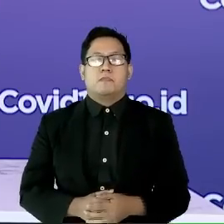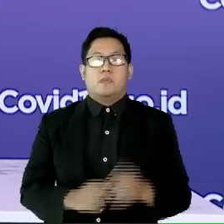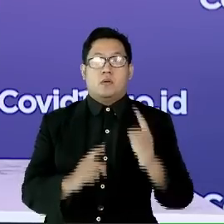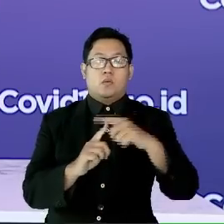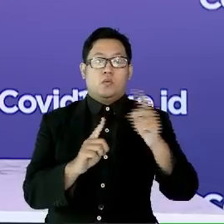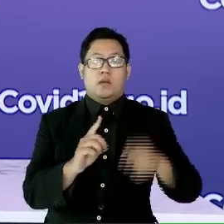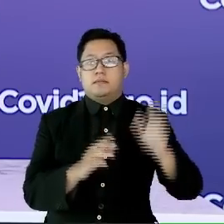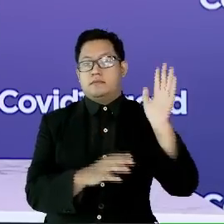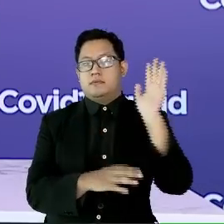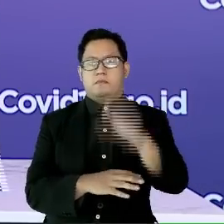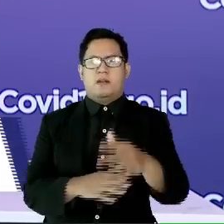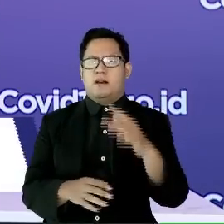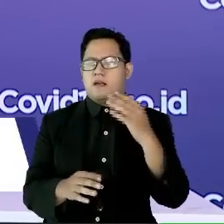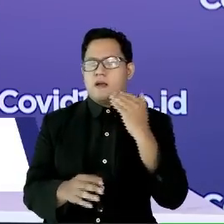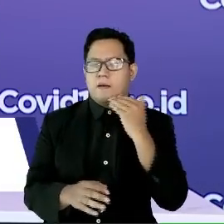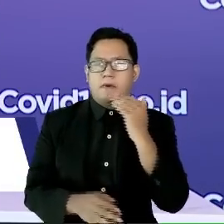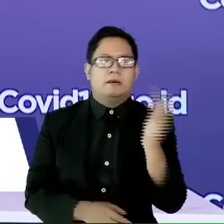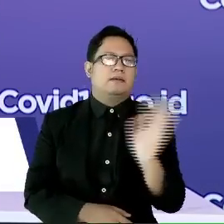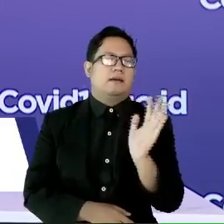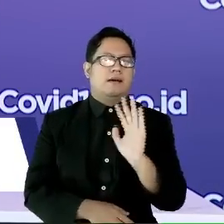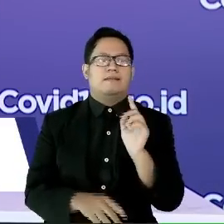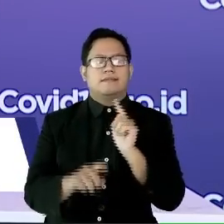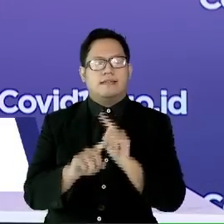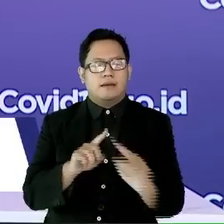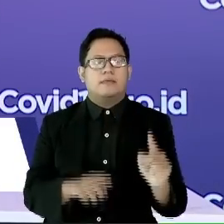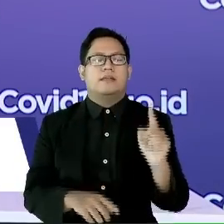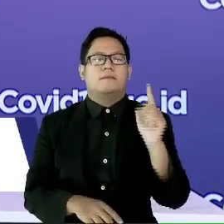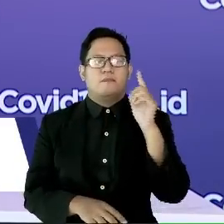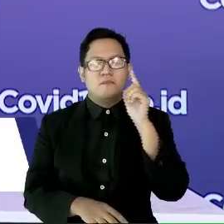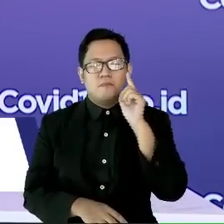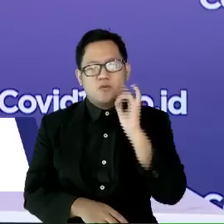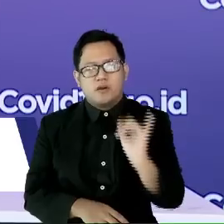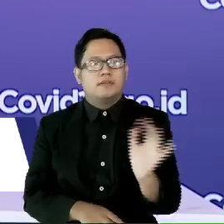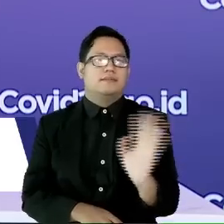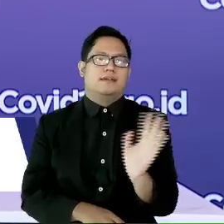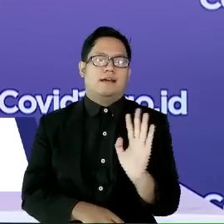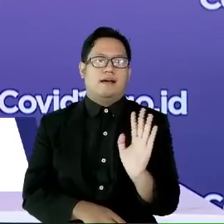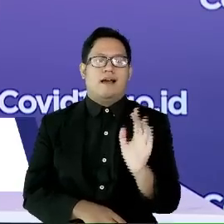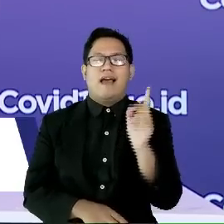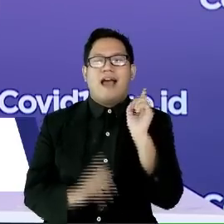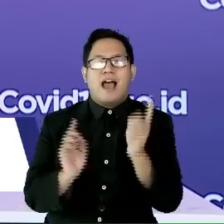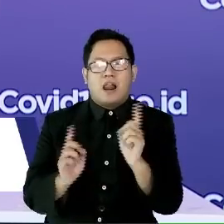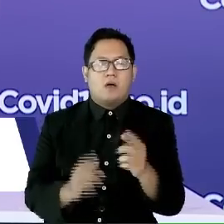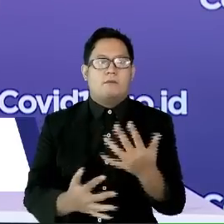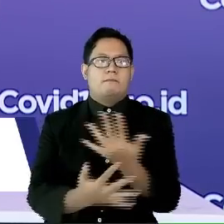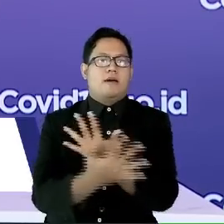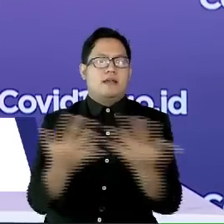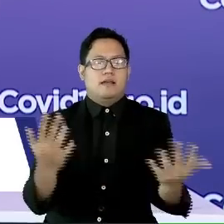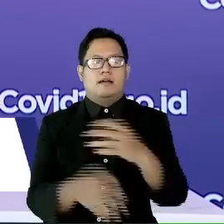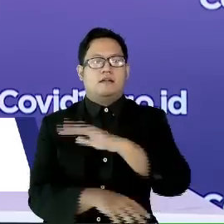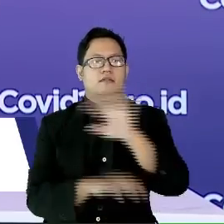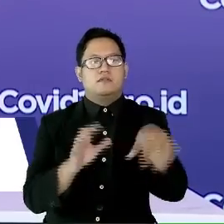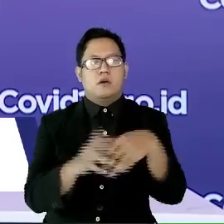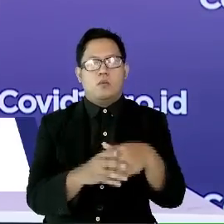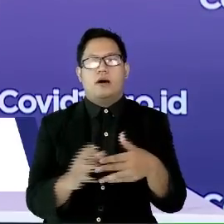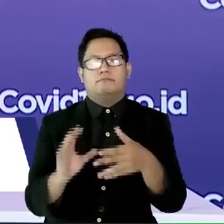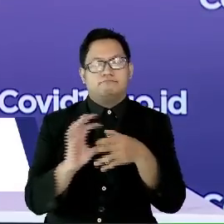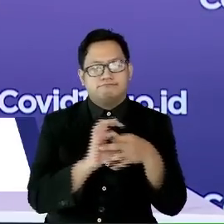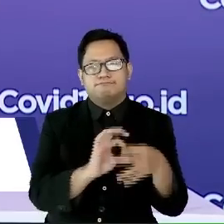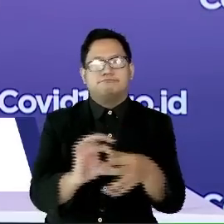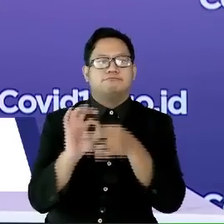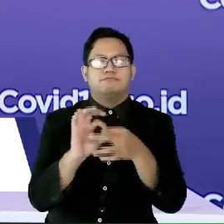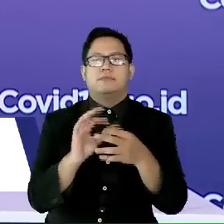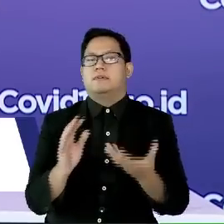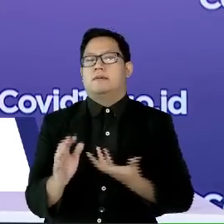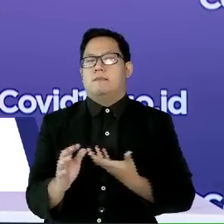depan tidaklah mudah, namun bukan tidak mungkin, asalkan semua elemen masyarakat mau bekerja sama dan